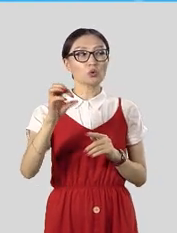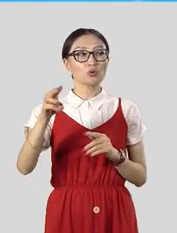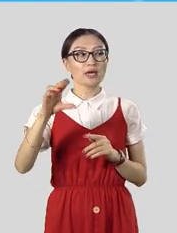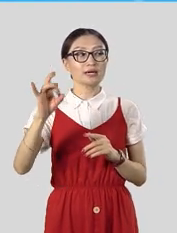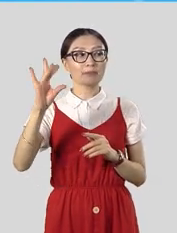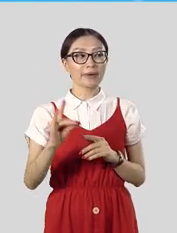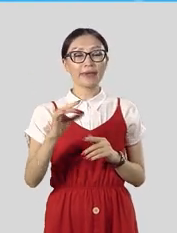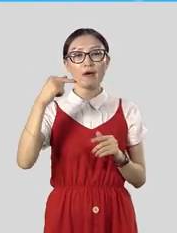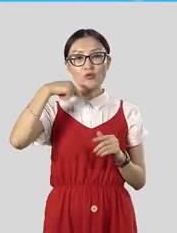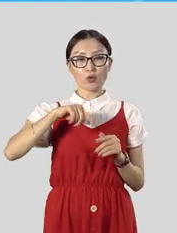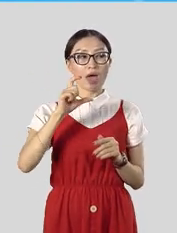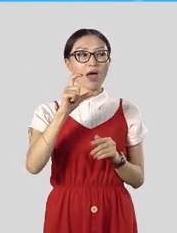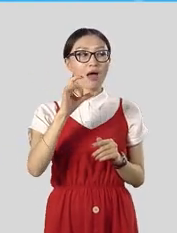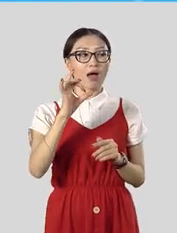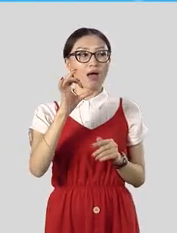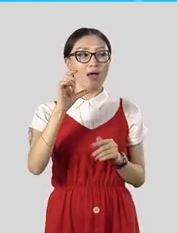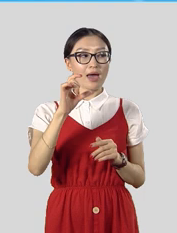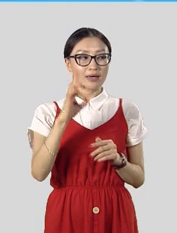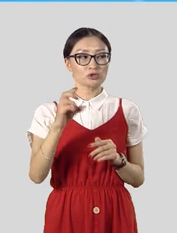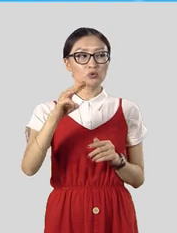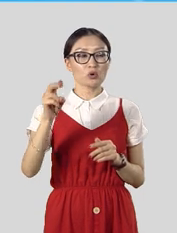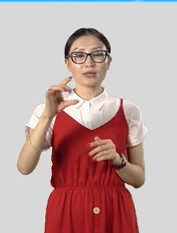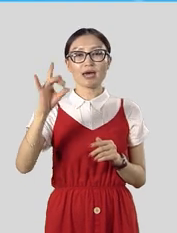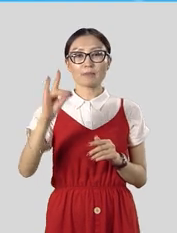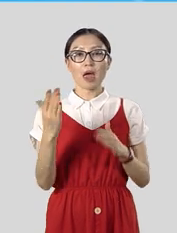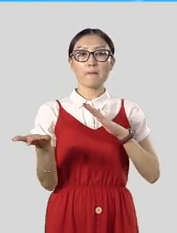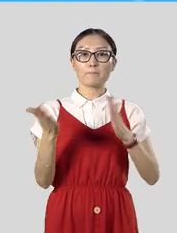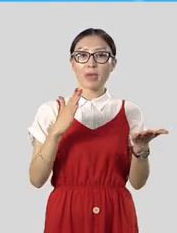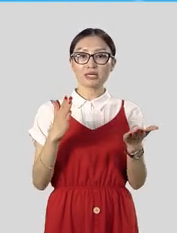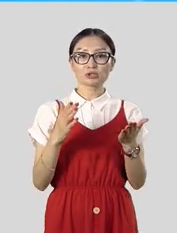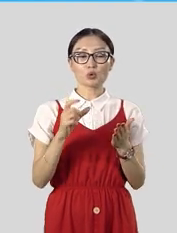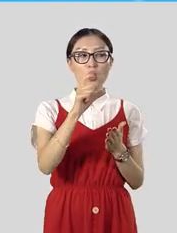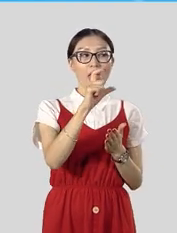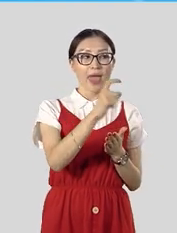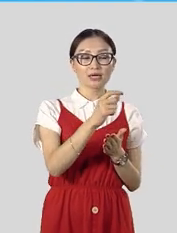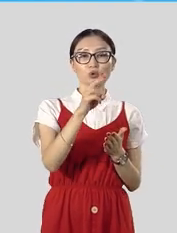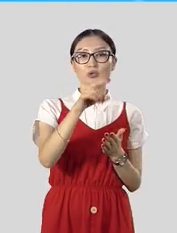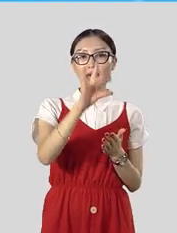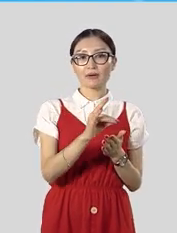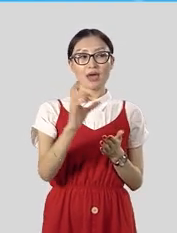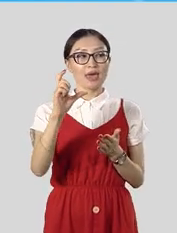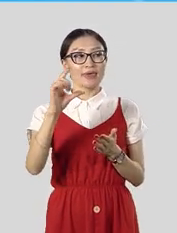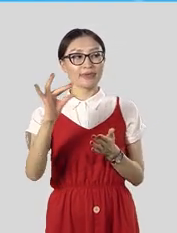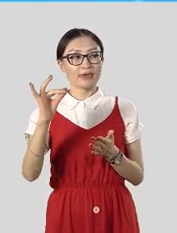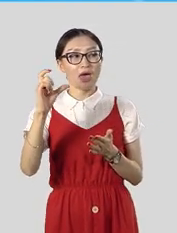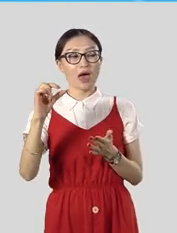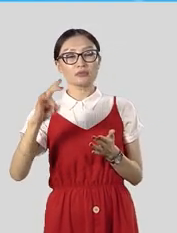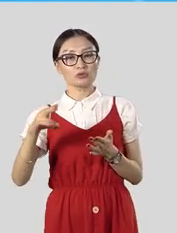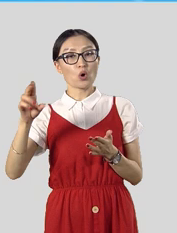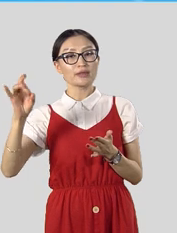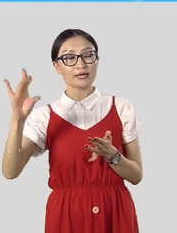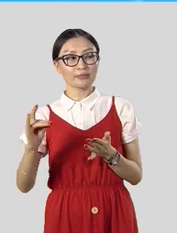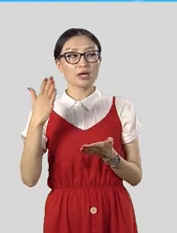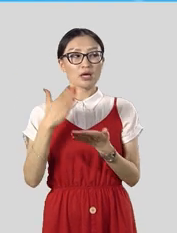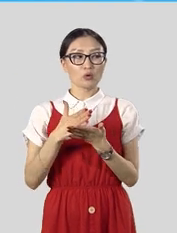и внутреннего энтодермы. Между эктодермой и энтодермой